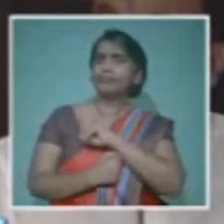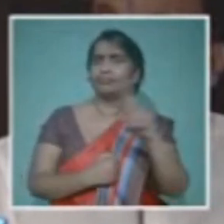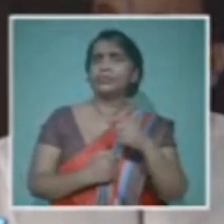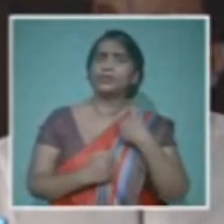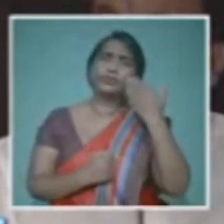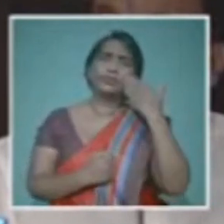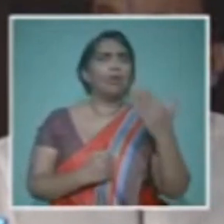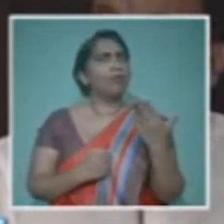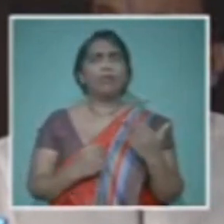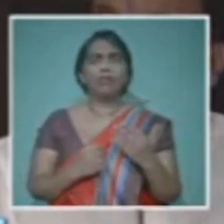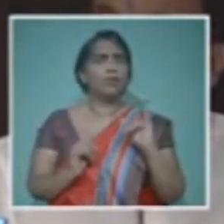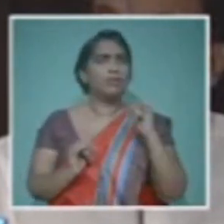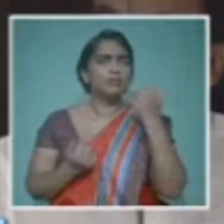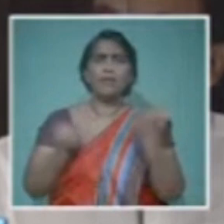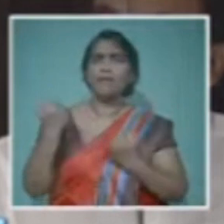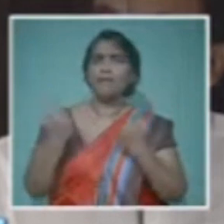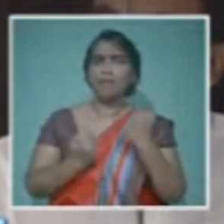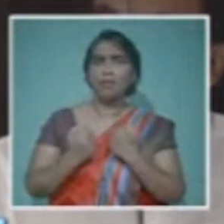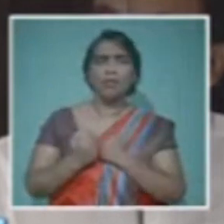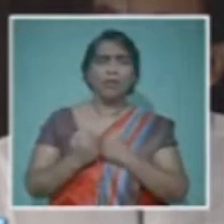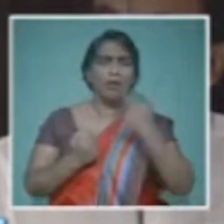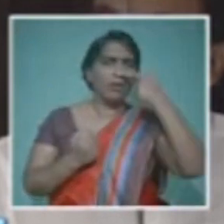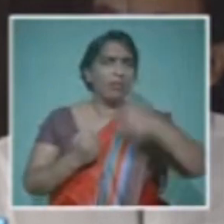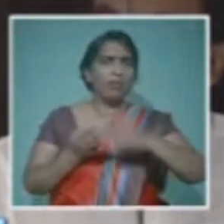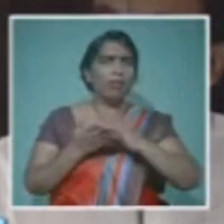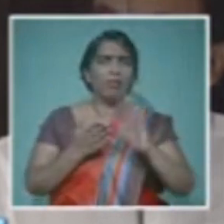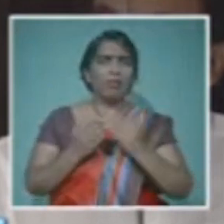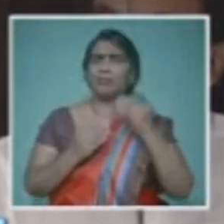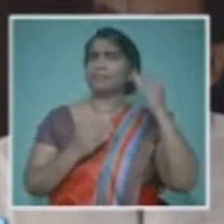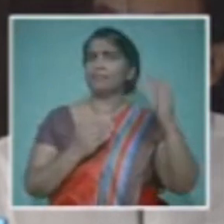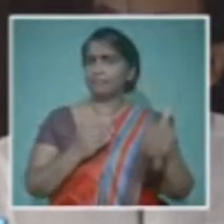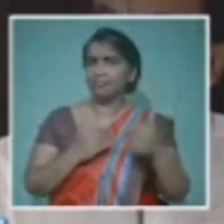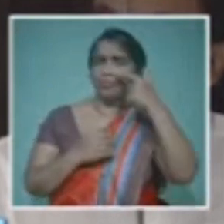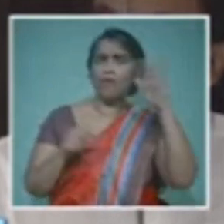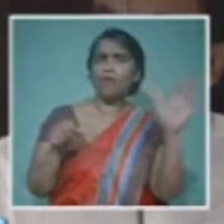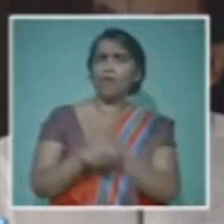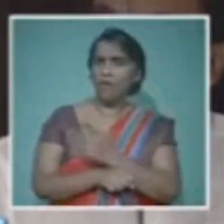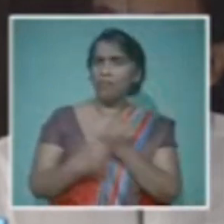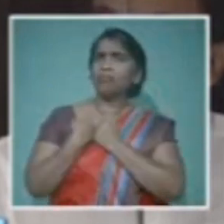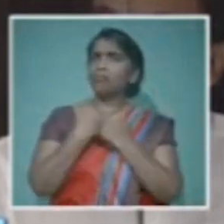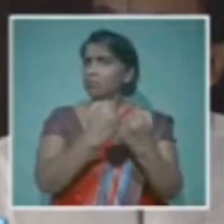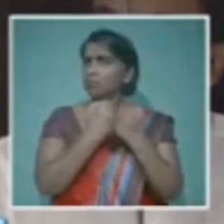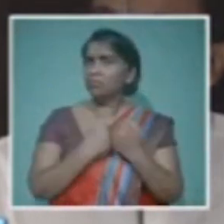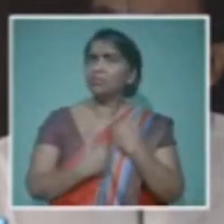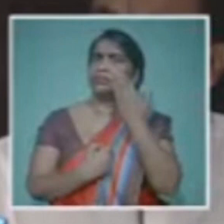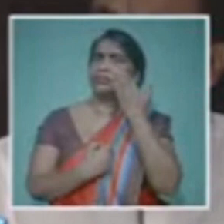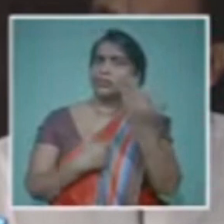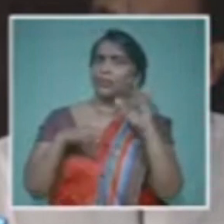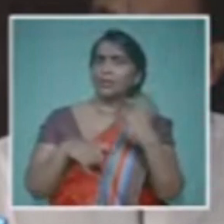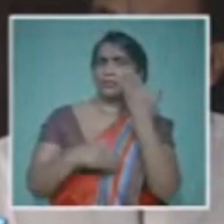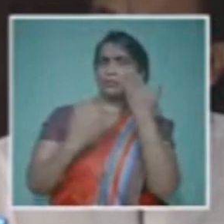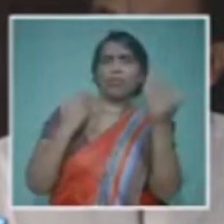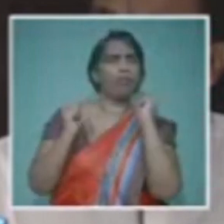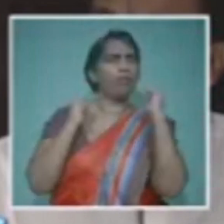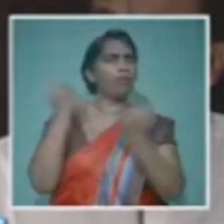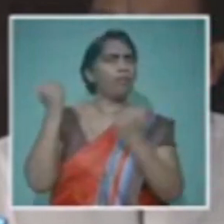අපිට පේනවා දැන් සමහර වාහන කියන සලාක ක්‍රමයට නෙමෙයි ඊට වඩා එහා කොමාරි ඉන්ධන ලබාගෙන දුවන ක්‍රමයක් අපිට දැන් පේන්න